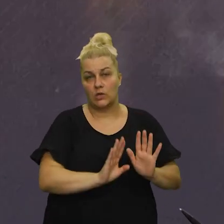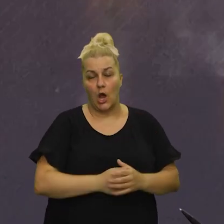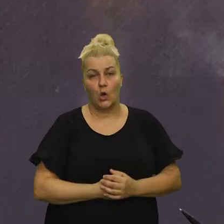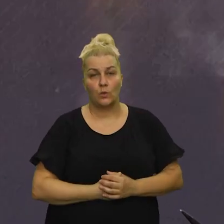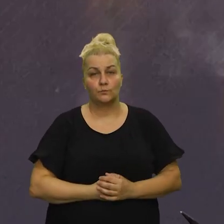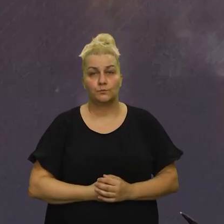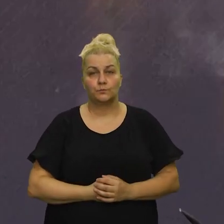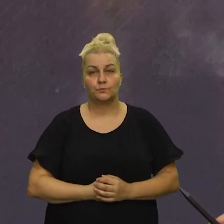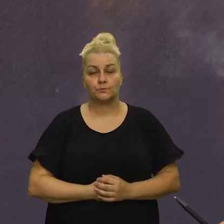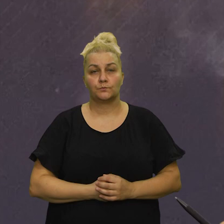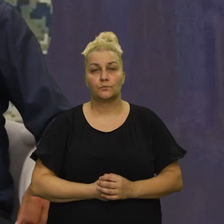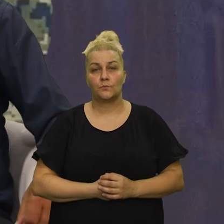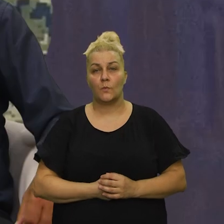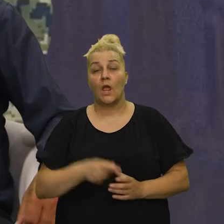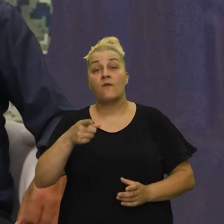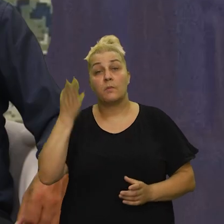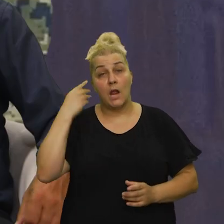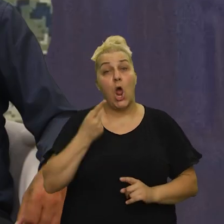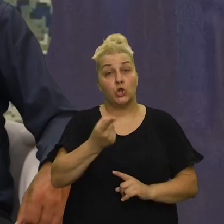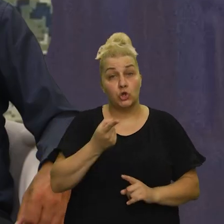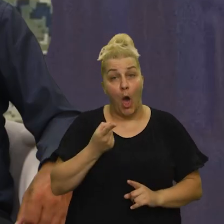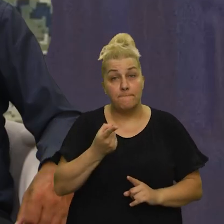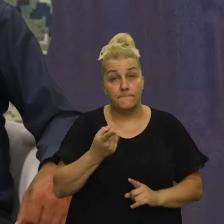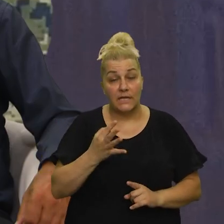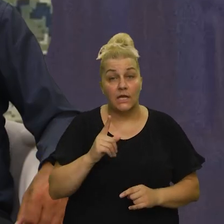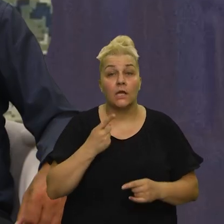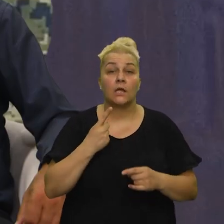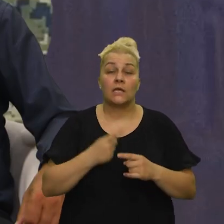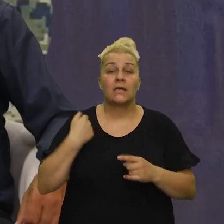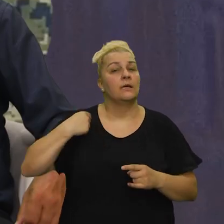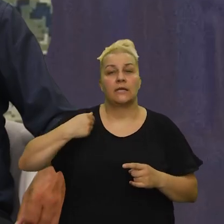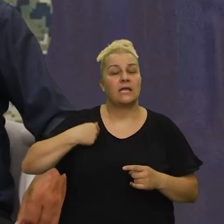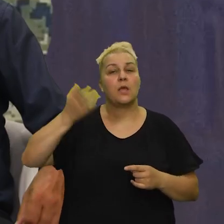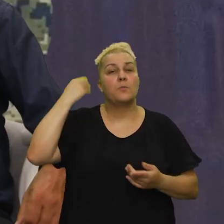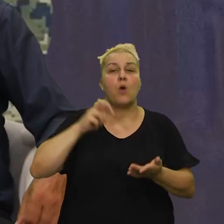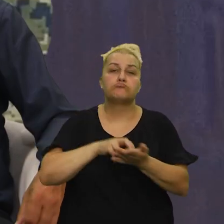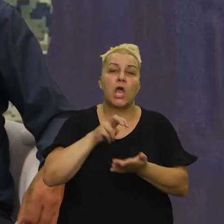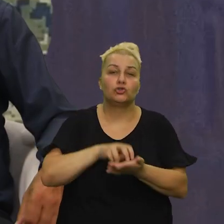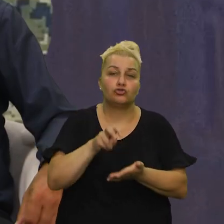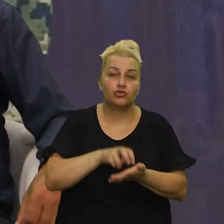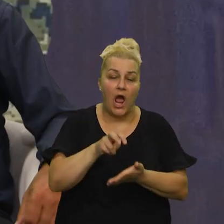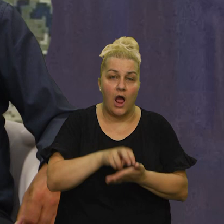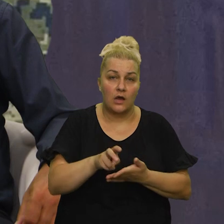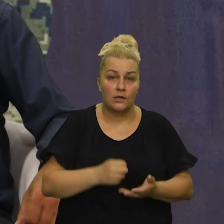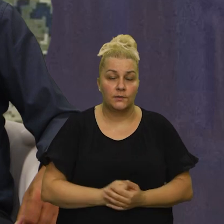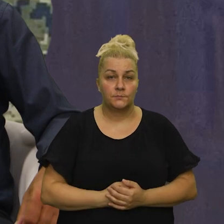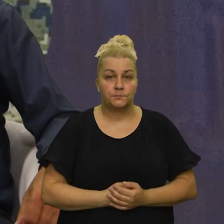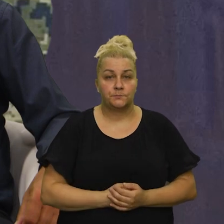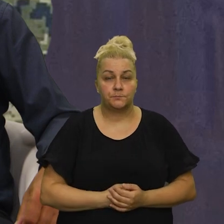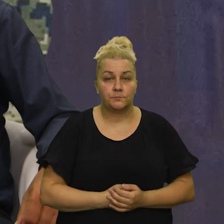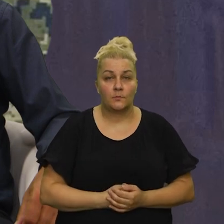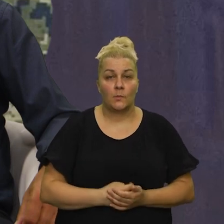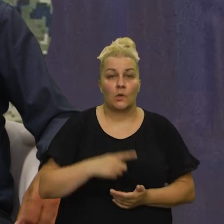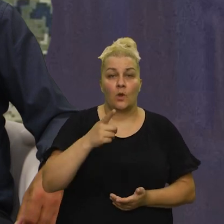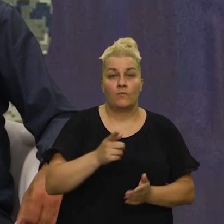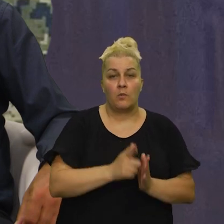Da, vi ste topnik bili prije po... Ja sam bio u pješaštvu. Pješaštvu, znači tada sam